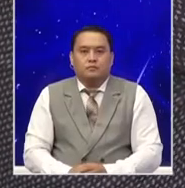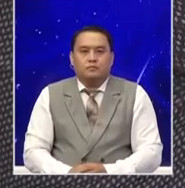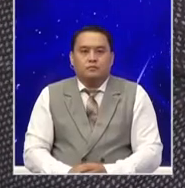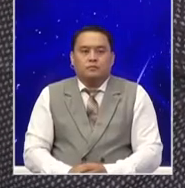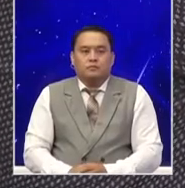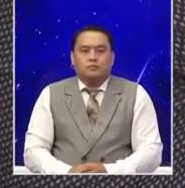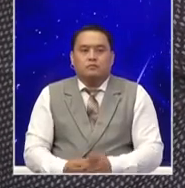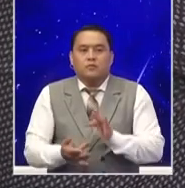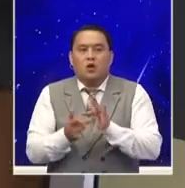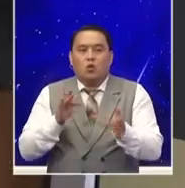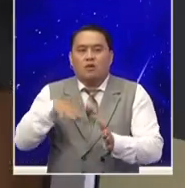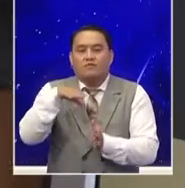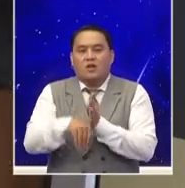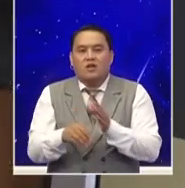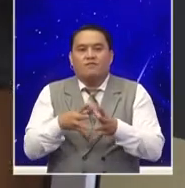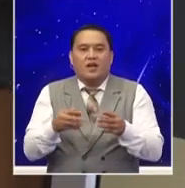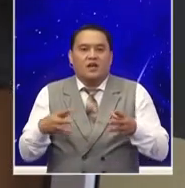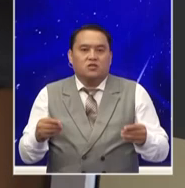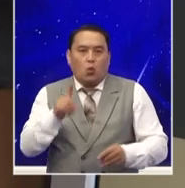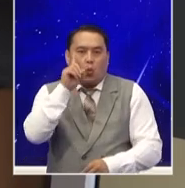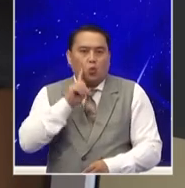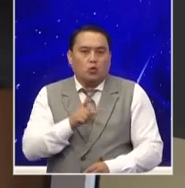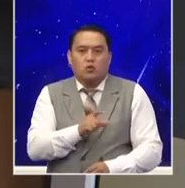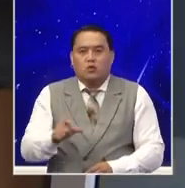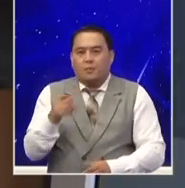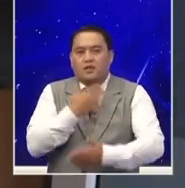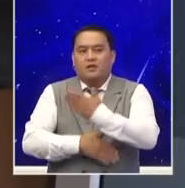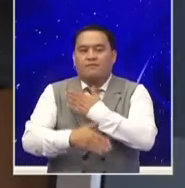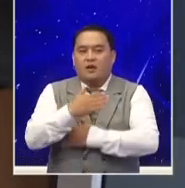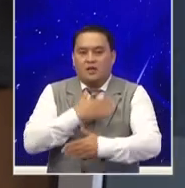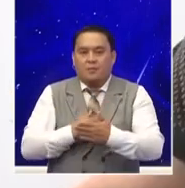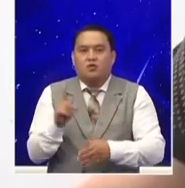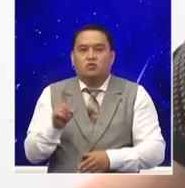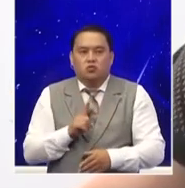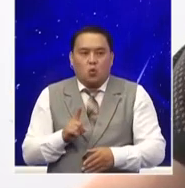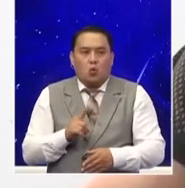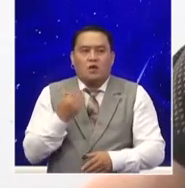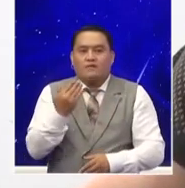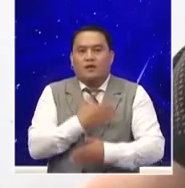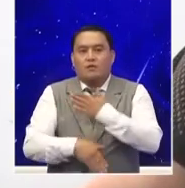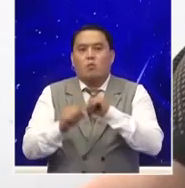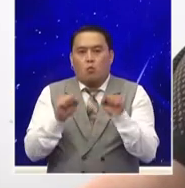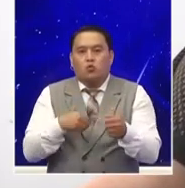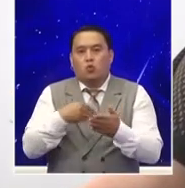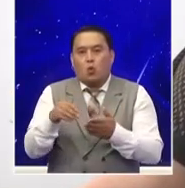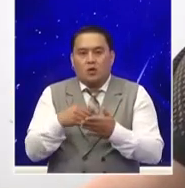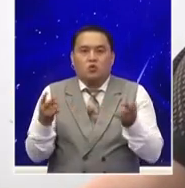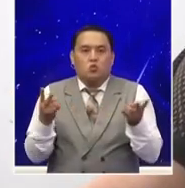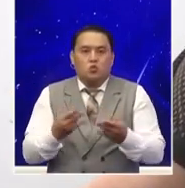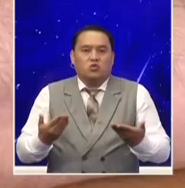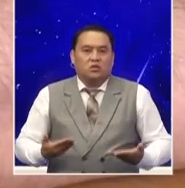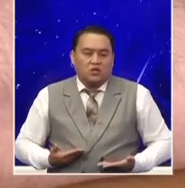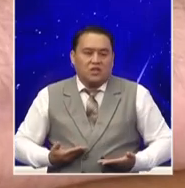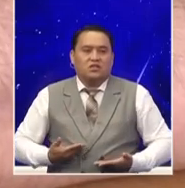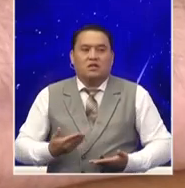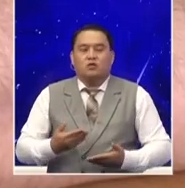Портал социальных услуг внедрен весной этого года для удобства людей с особыми потребностями. Посредством него инвалиды могут приобретать необходимые для жизни